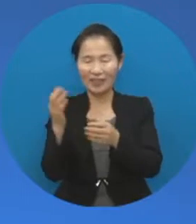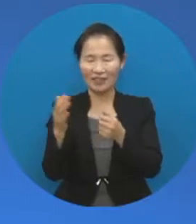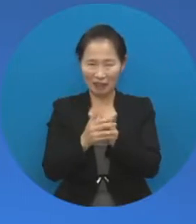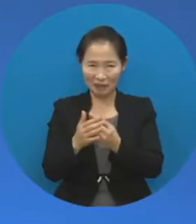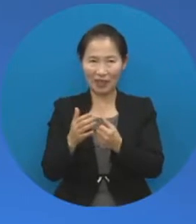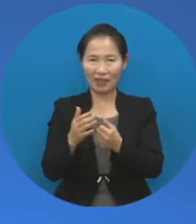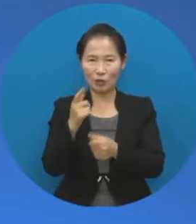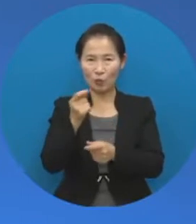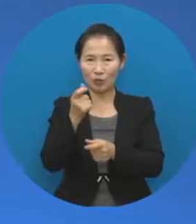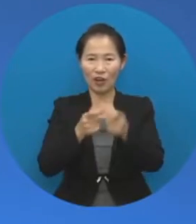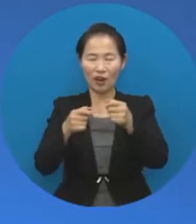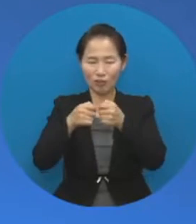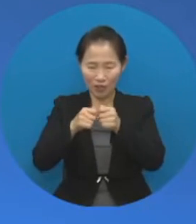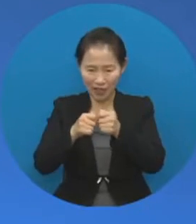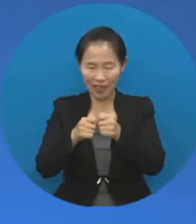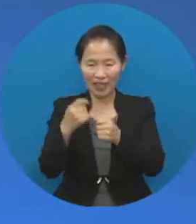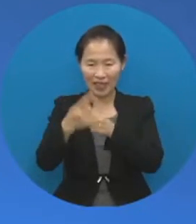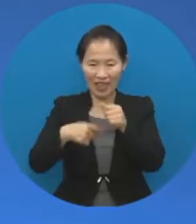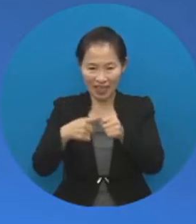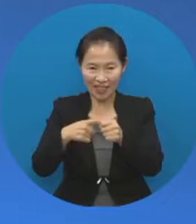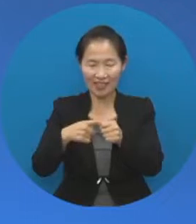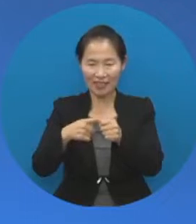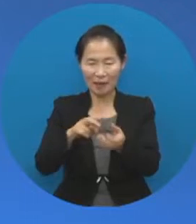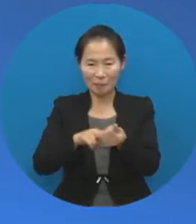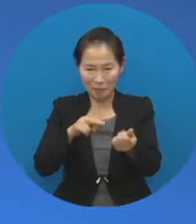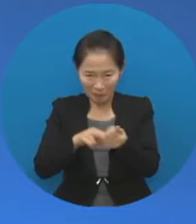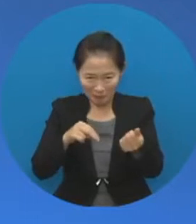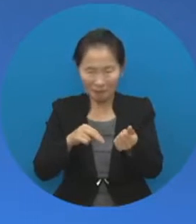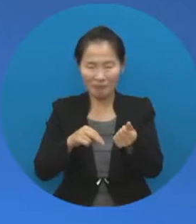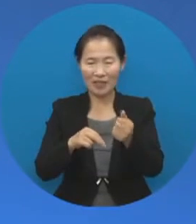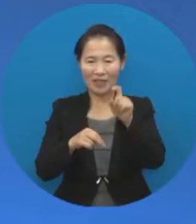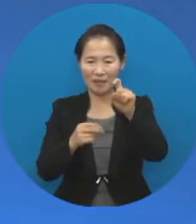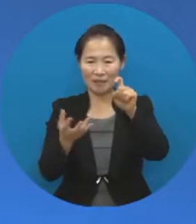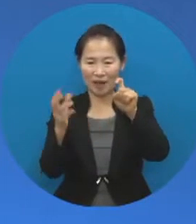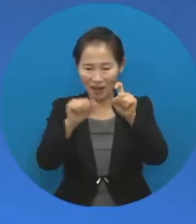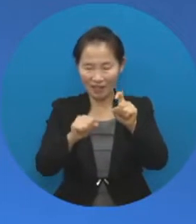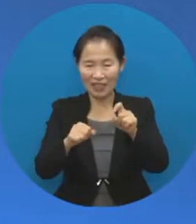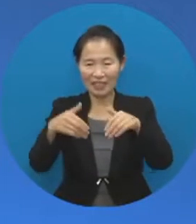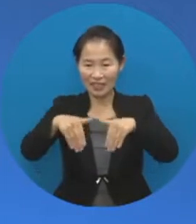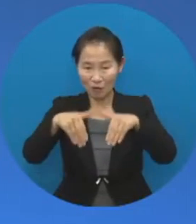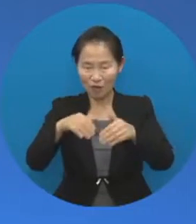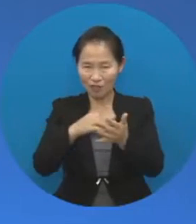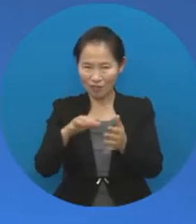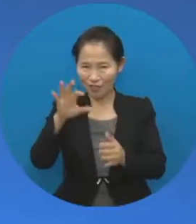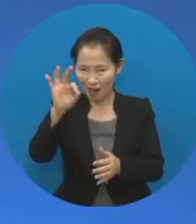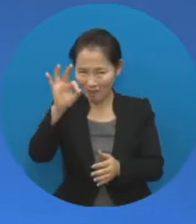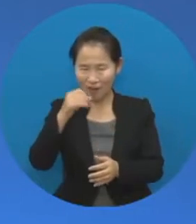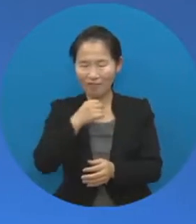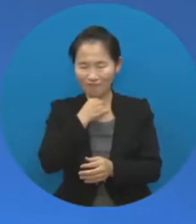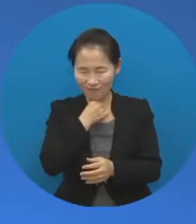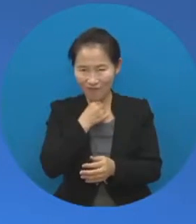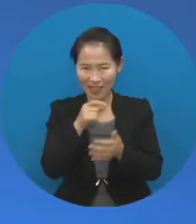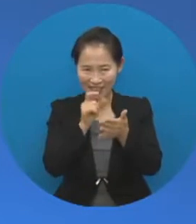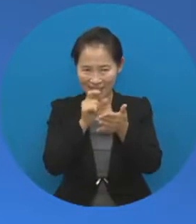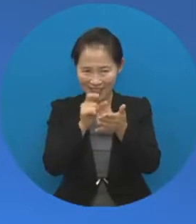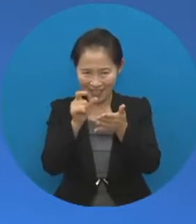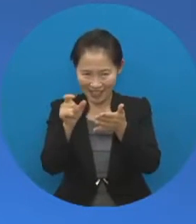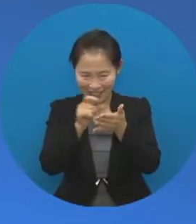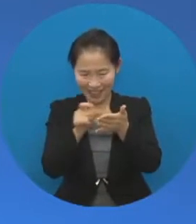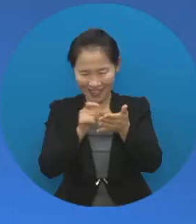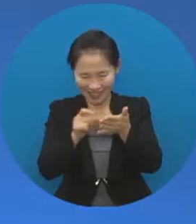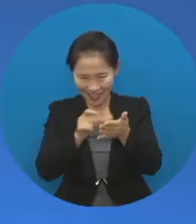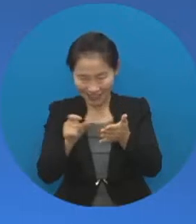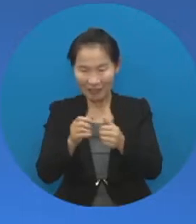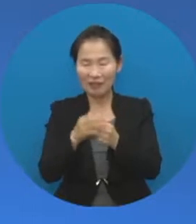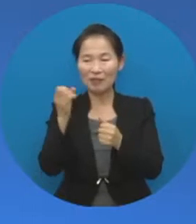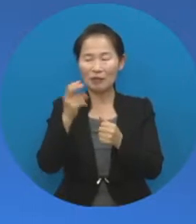연매출은 10억, 직원은 10명 이렇게 놓고 이제 적었어요. 그리고 또 그 목사님께서 마지막으로 이